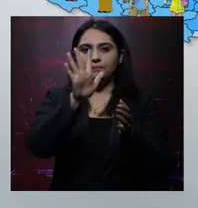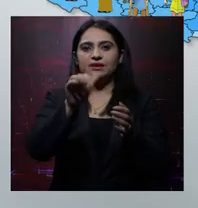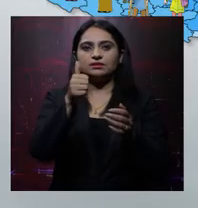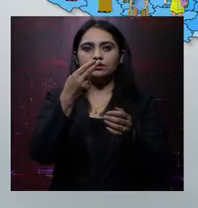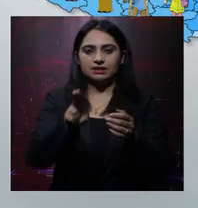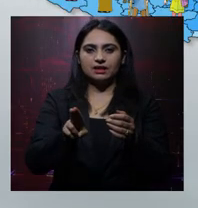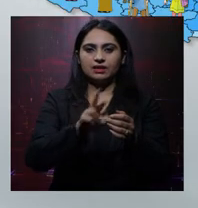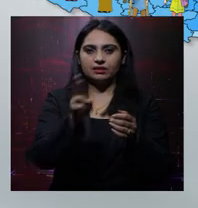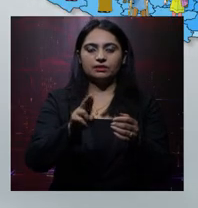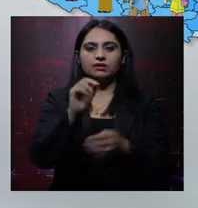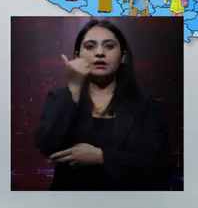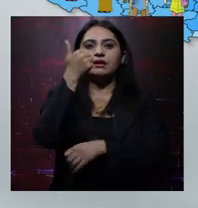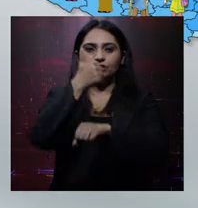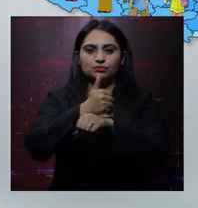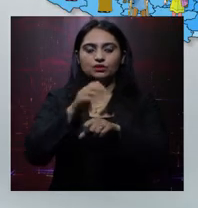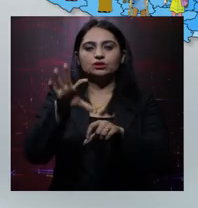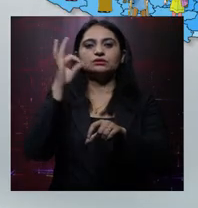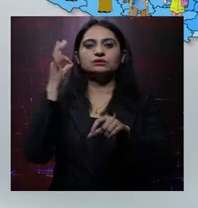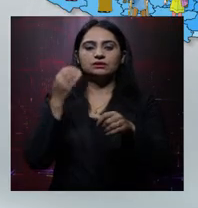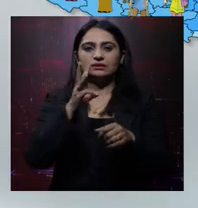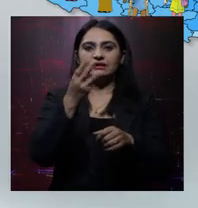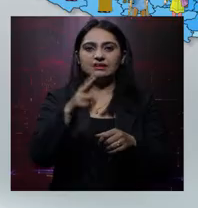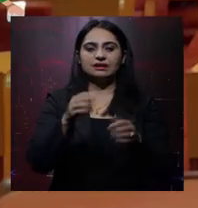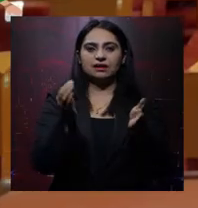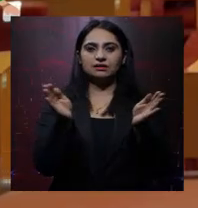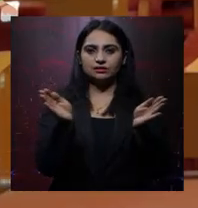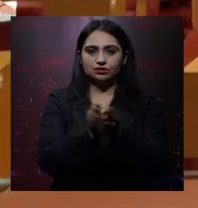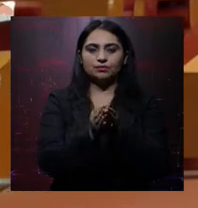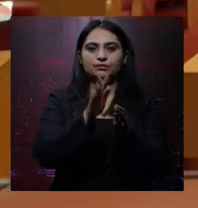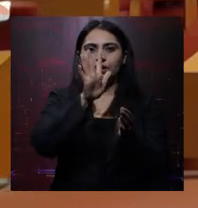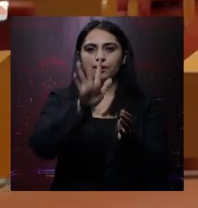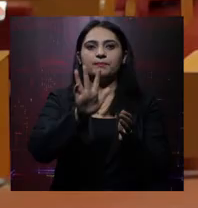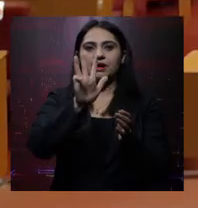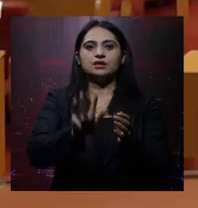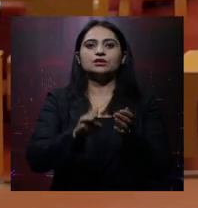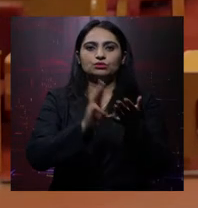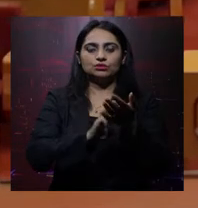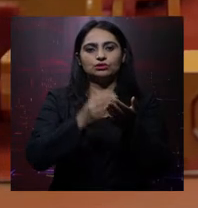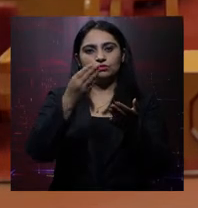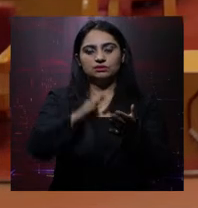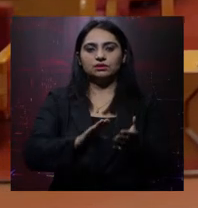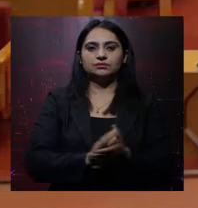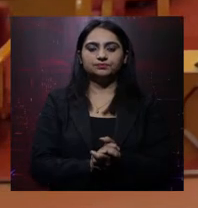जना र राष्ट्रपतिले मनोनित गर्ने 3 जना गरेर जम्मा 59 सदस्य हुन्छन्।